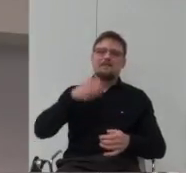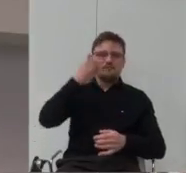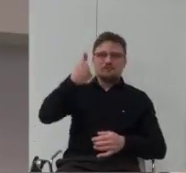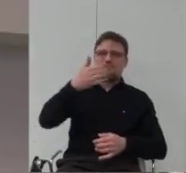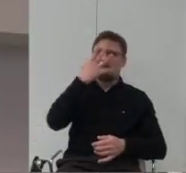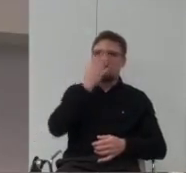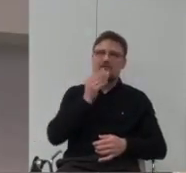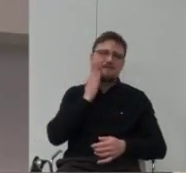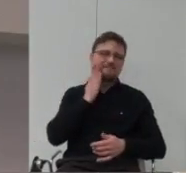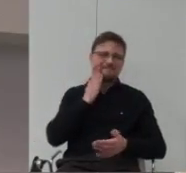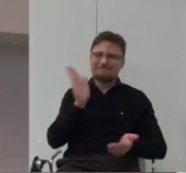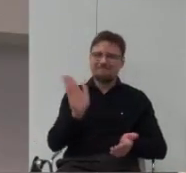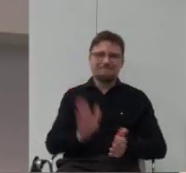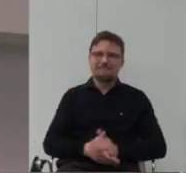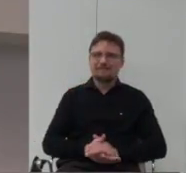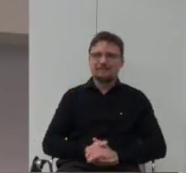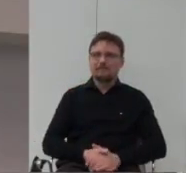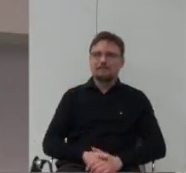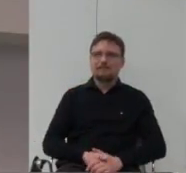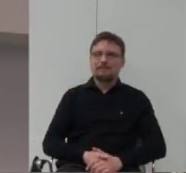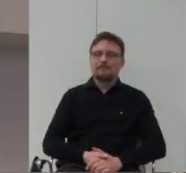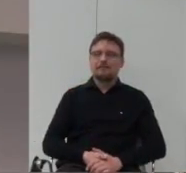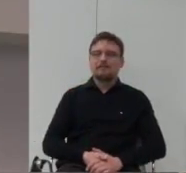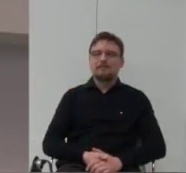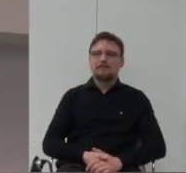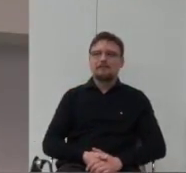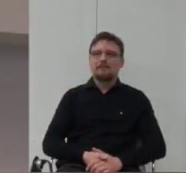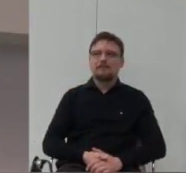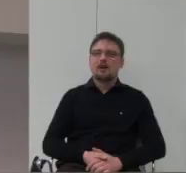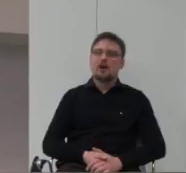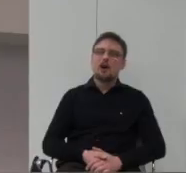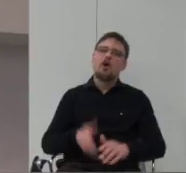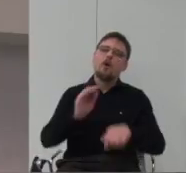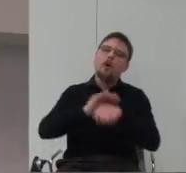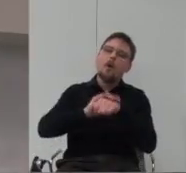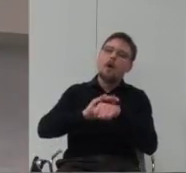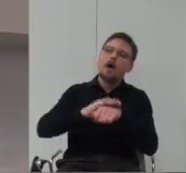No to jest to, jak nie chcemy chyba mieszkać w przyszłości.